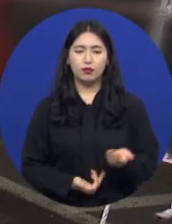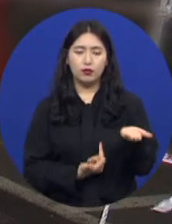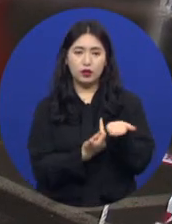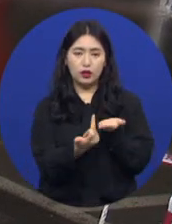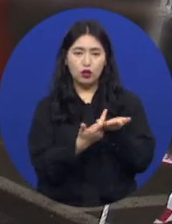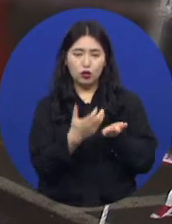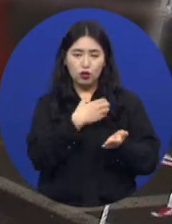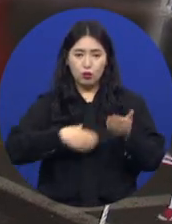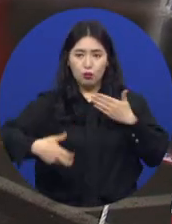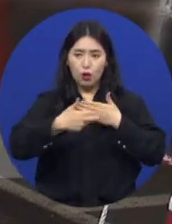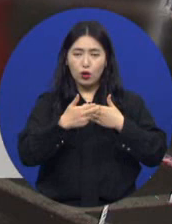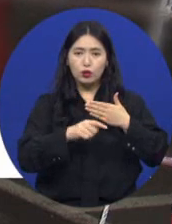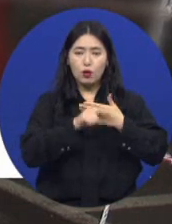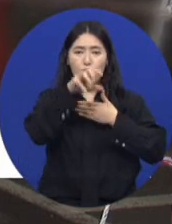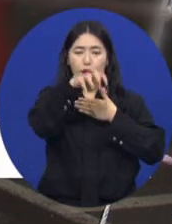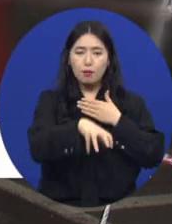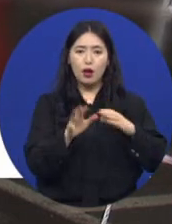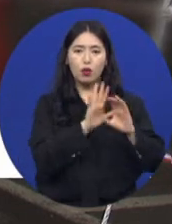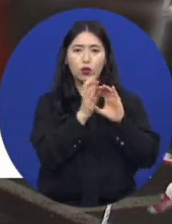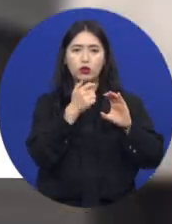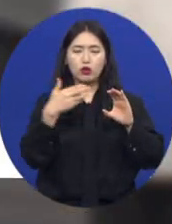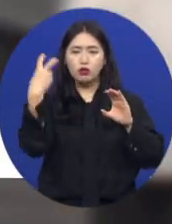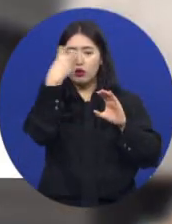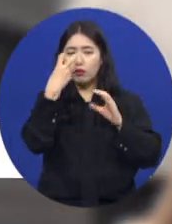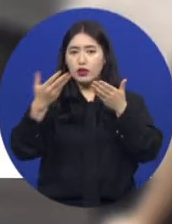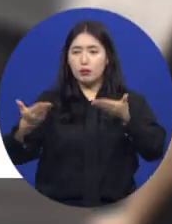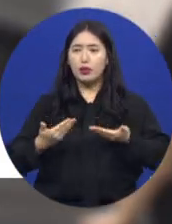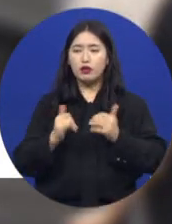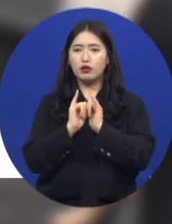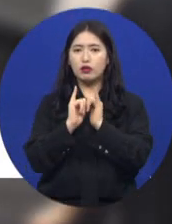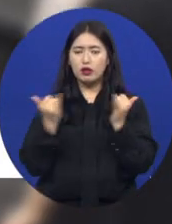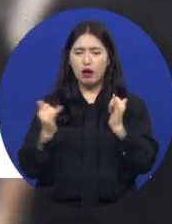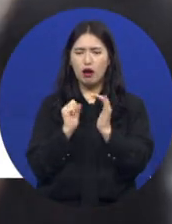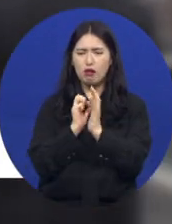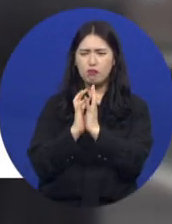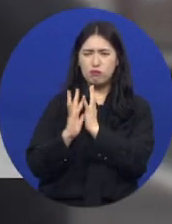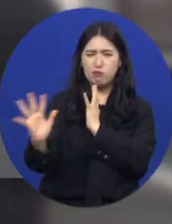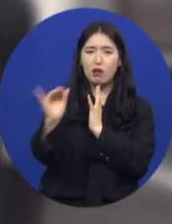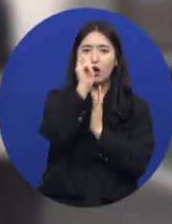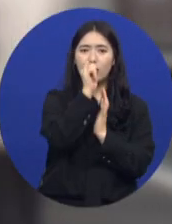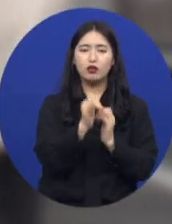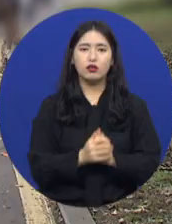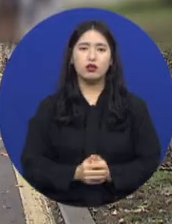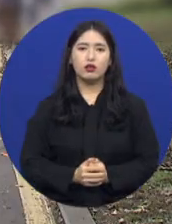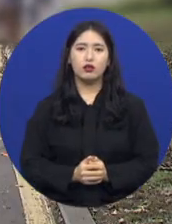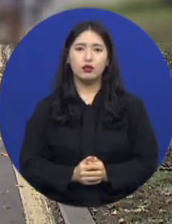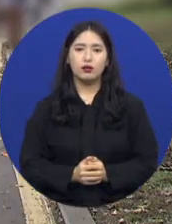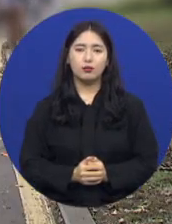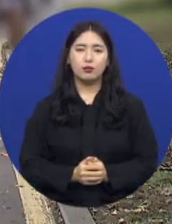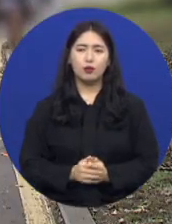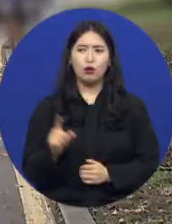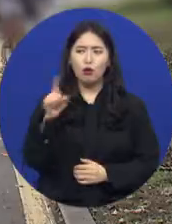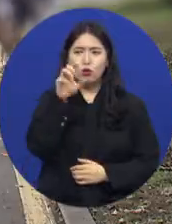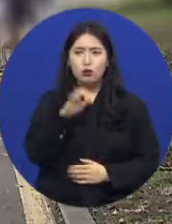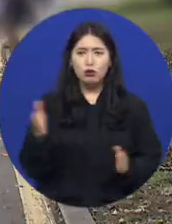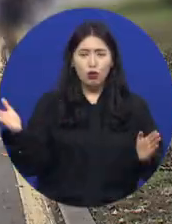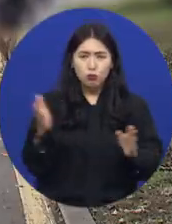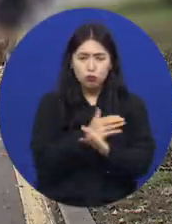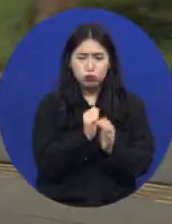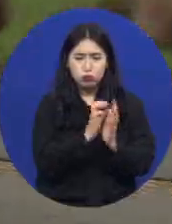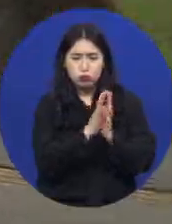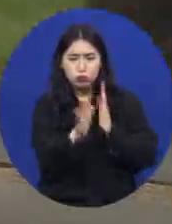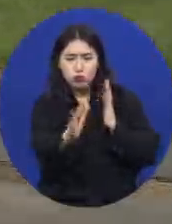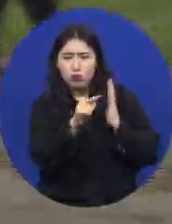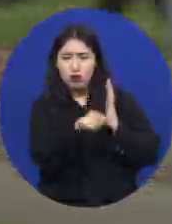제주 보건소 앞에 코로나19 검사를 받으러 온 사람들이 줄을 지어 서 있습니다. 어디서부터 줄이